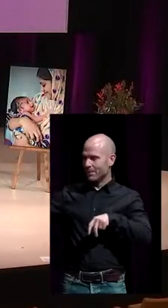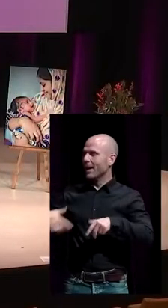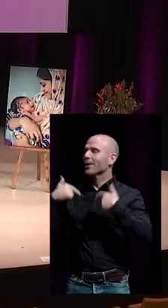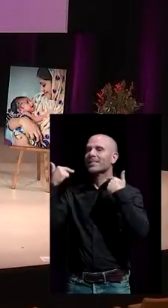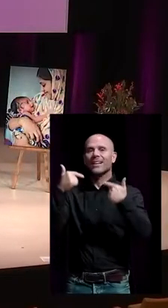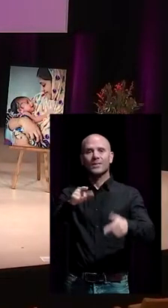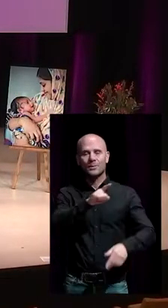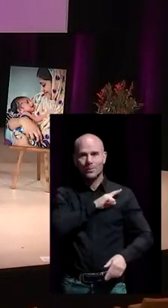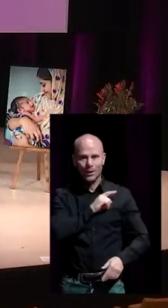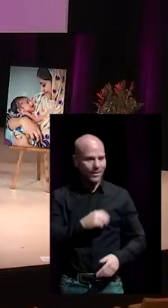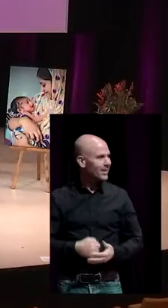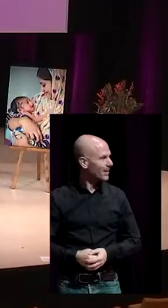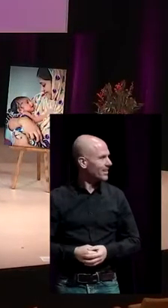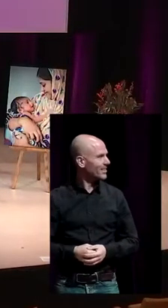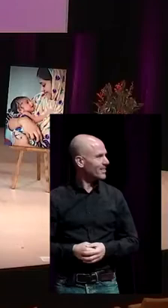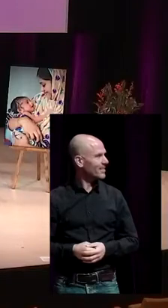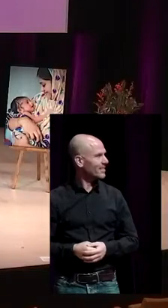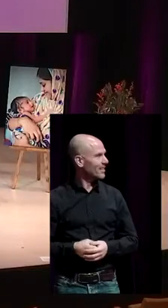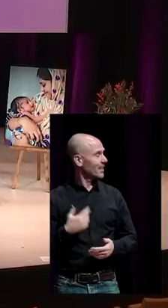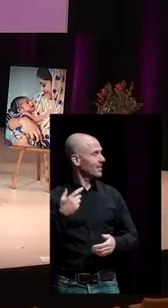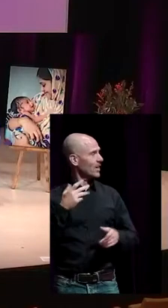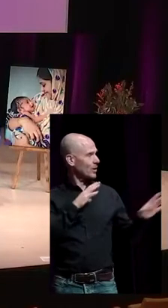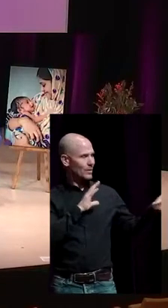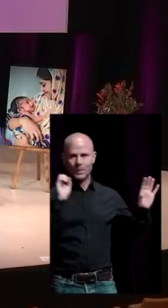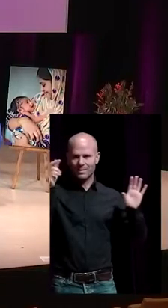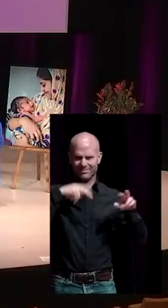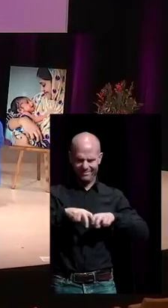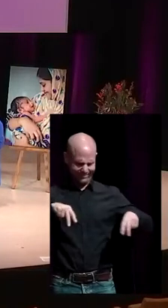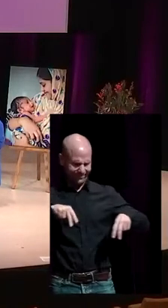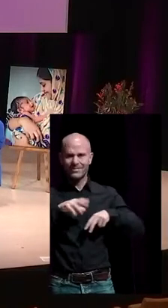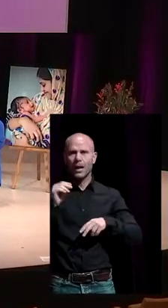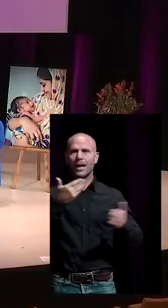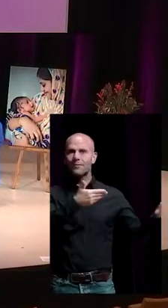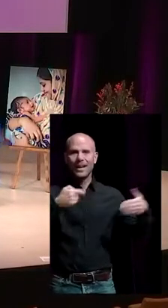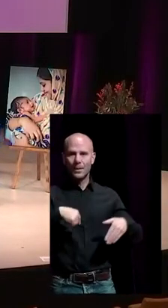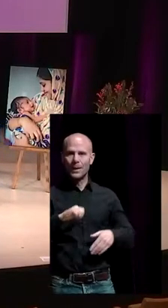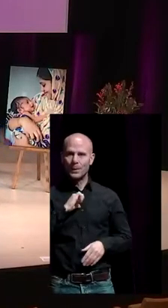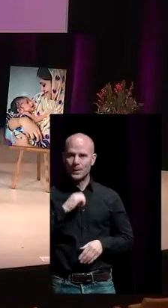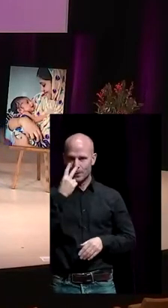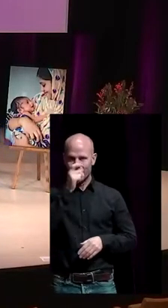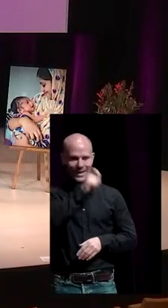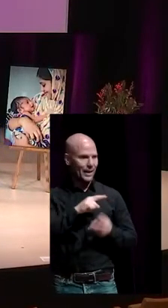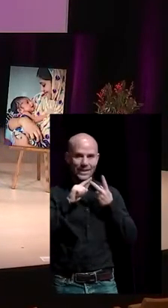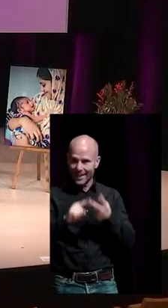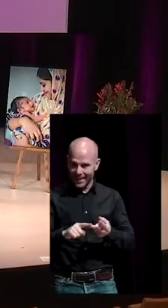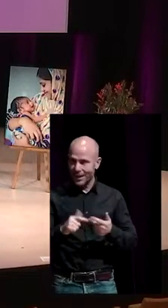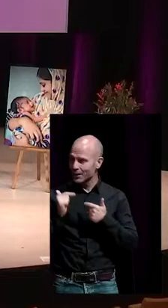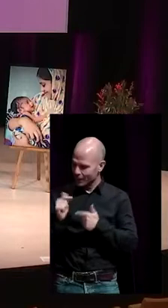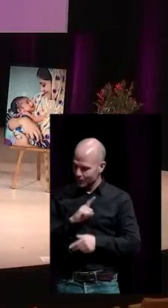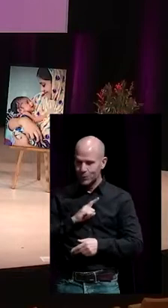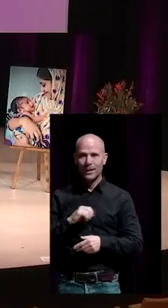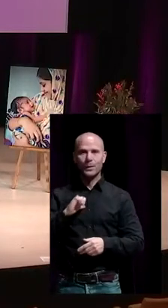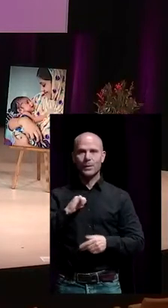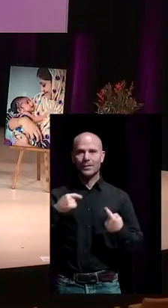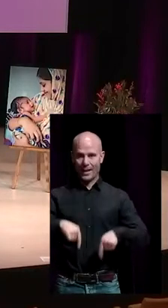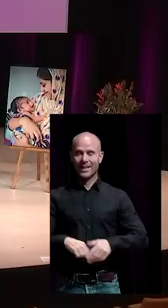mycket. Underbart. Tack jag tänker mycket. Du, ja, där står du, så just jag här. Ja. Välkommen. Tack. Roligt att se dig igen. Tack så mycket. Roligt att vara